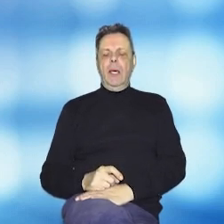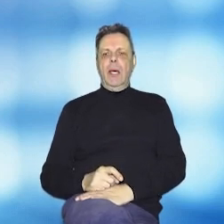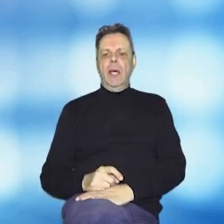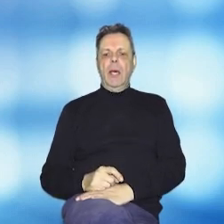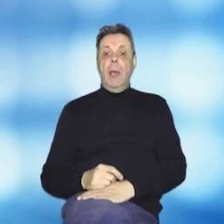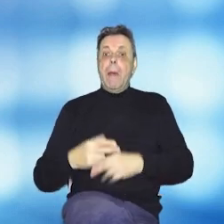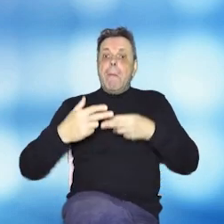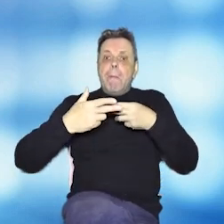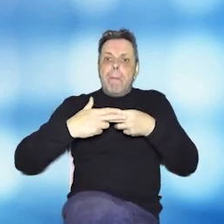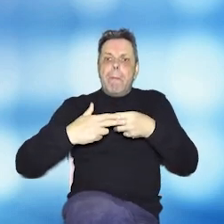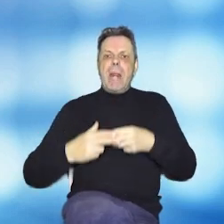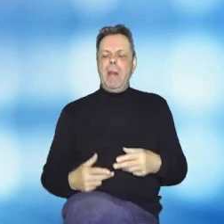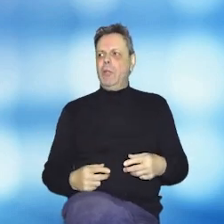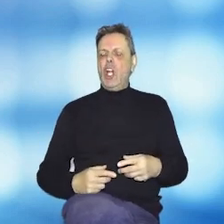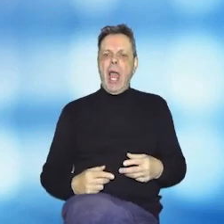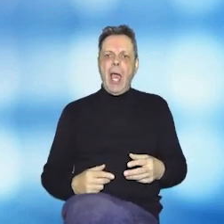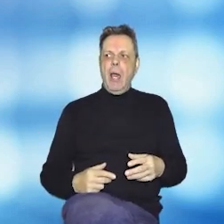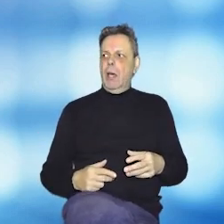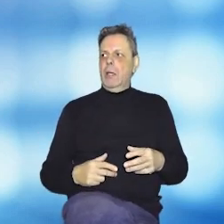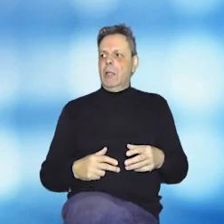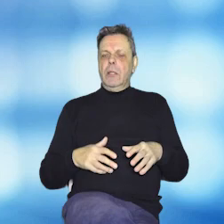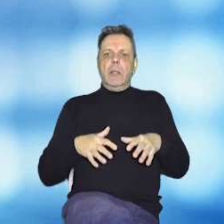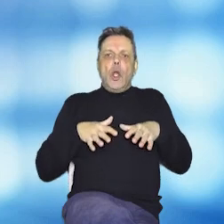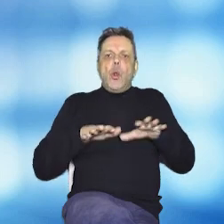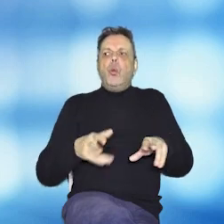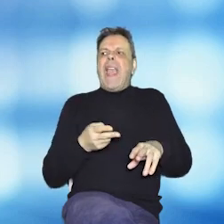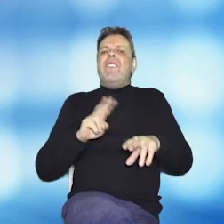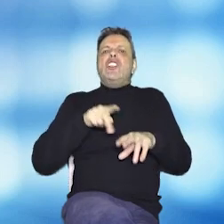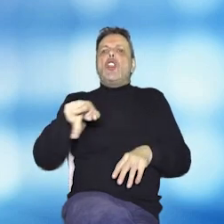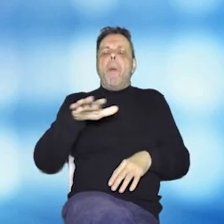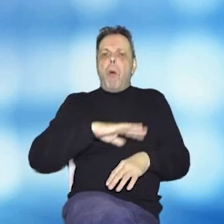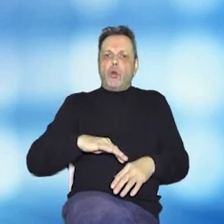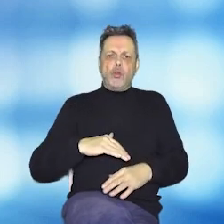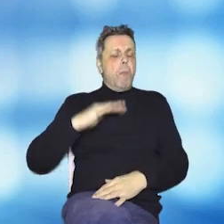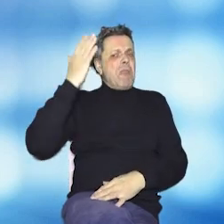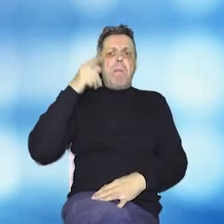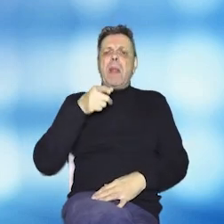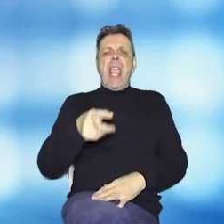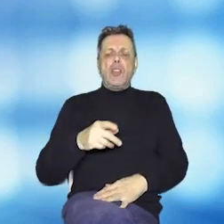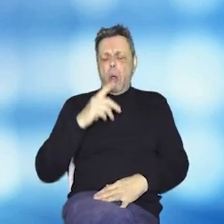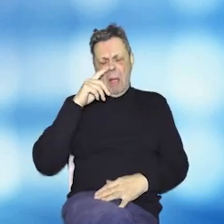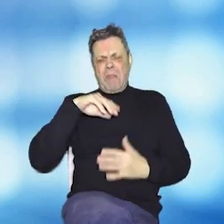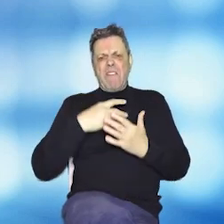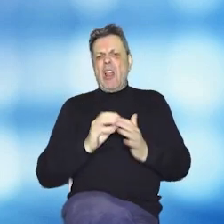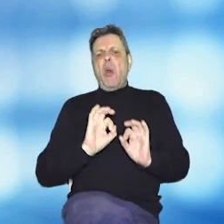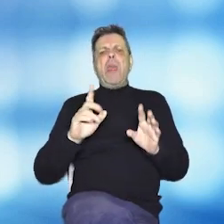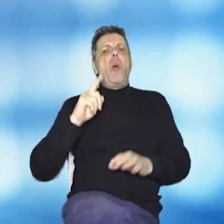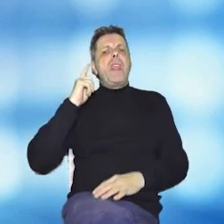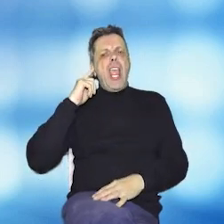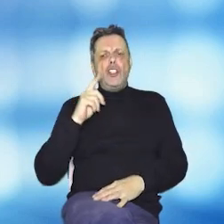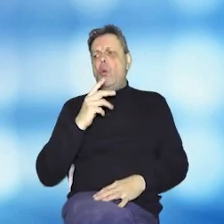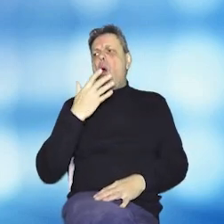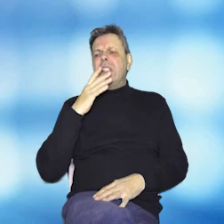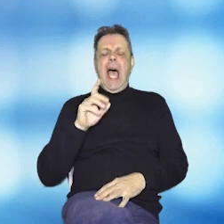infekcije približila generalno pučanstvo više tom području, jer prije toga zapravo vjerojatno nitko nije ni čuo